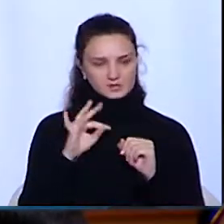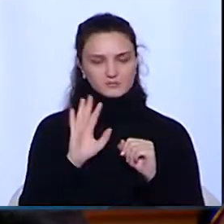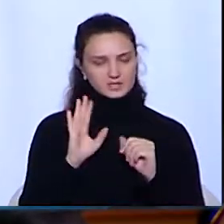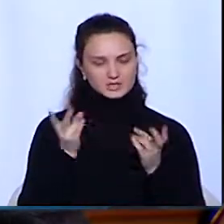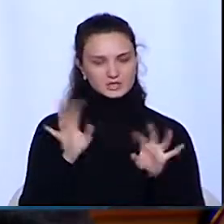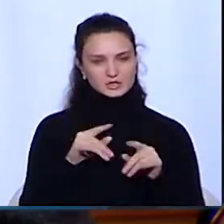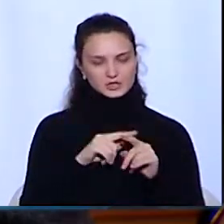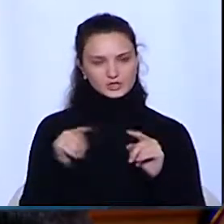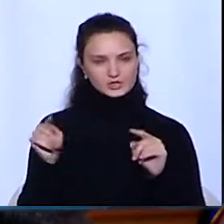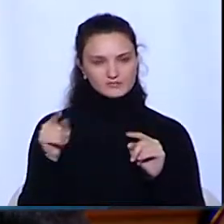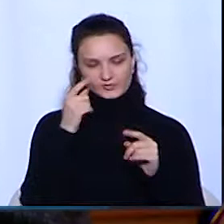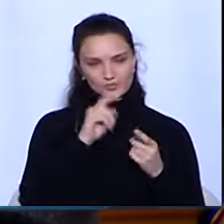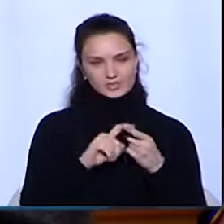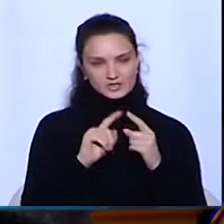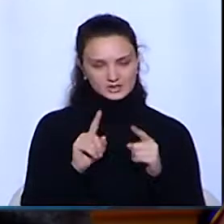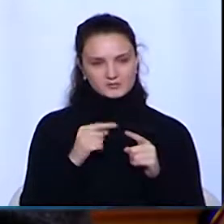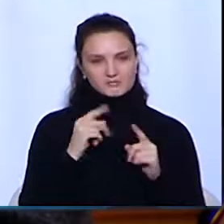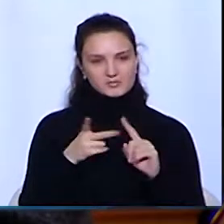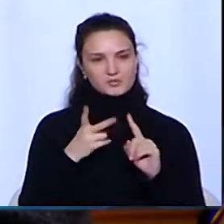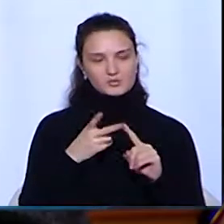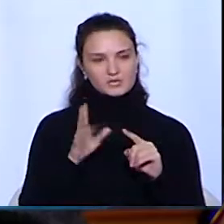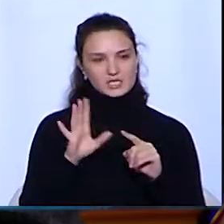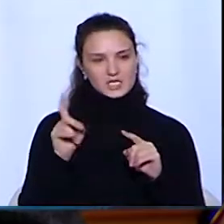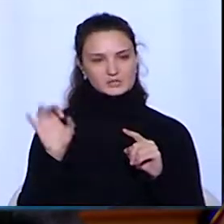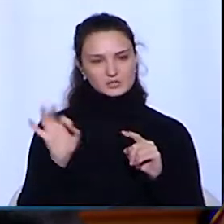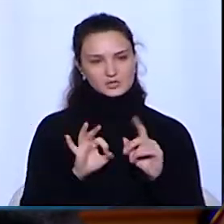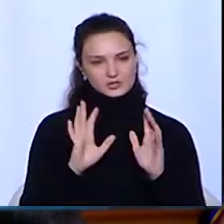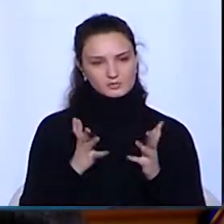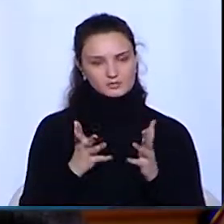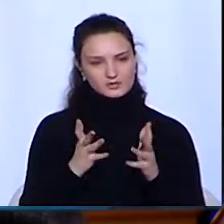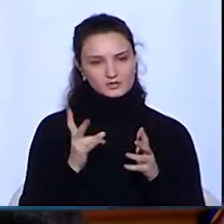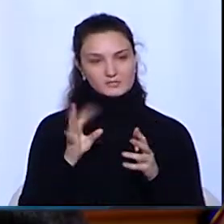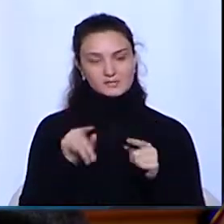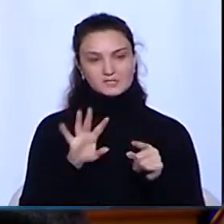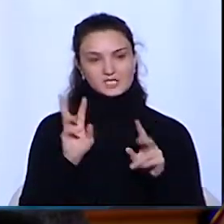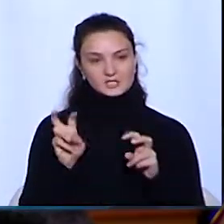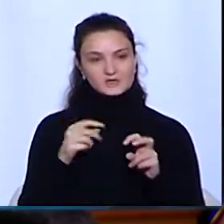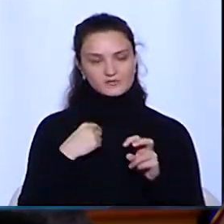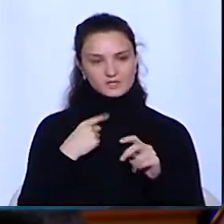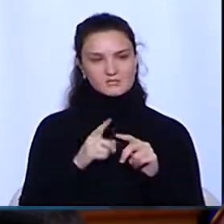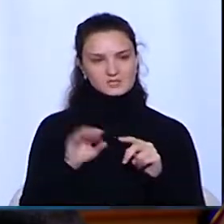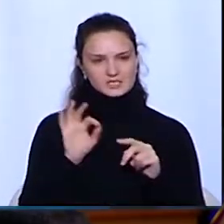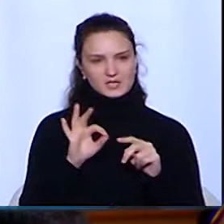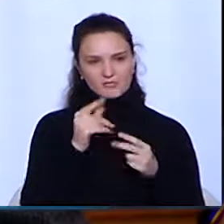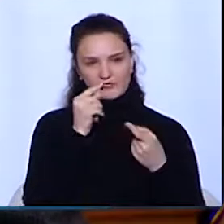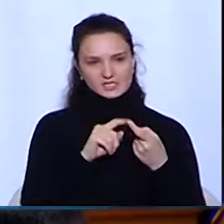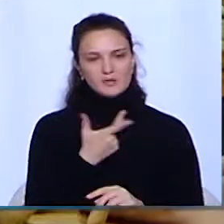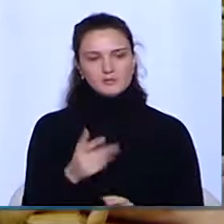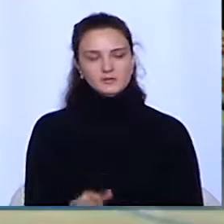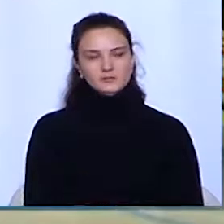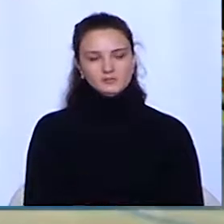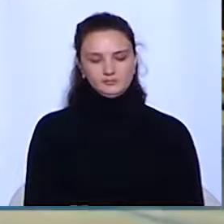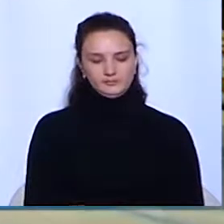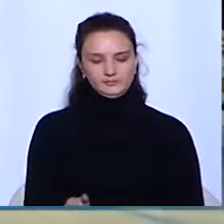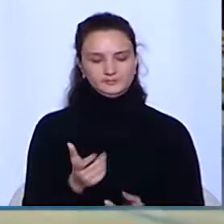არა დანარჩენი ასეულობით ვირუსისაგან და მეორე არა 100% შემთხვევაში. თუმცა ეს არ ნიშნავს, რომ ჩვენ ამის გამო ვაქცინაზე ვარი უნდა ვთქვათ.